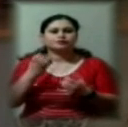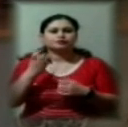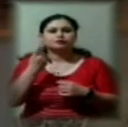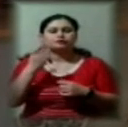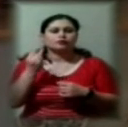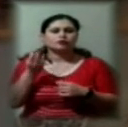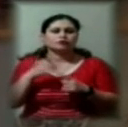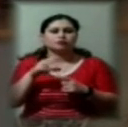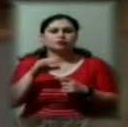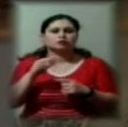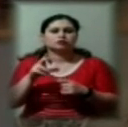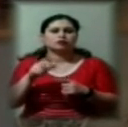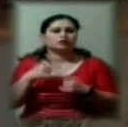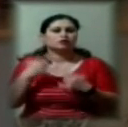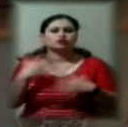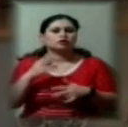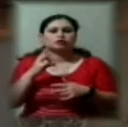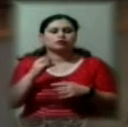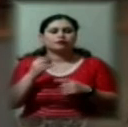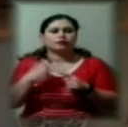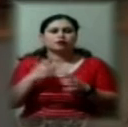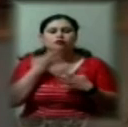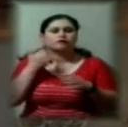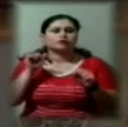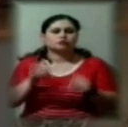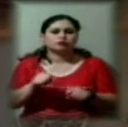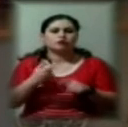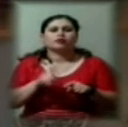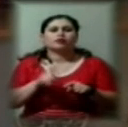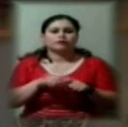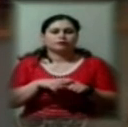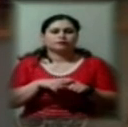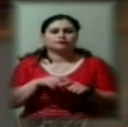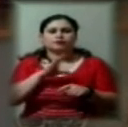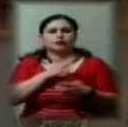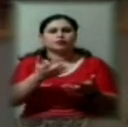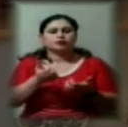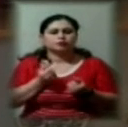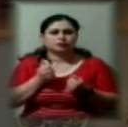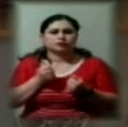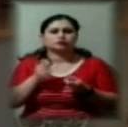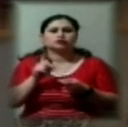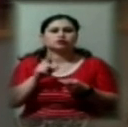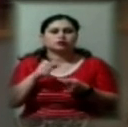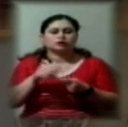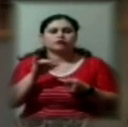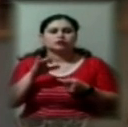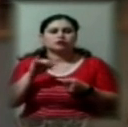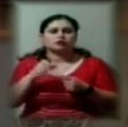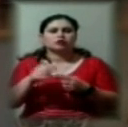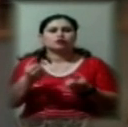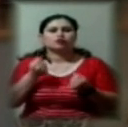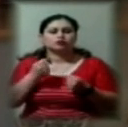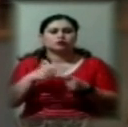заклади вже не мали такої можливості. Тому було прийнято рішення, що видатки на утримання медичних